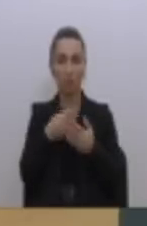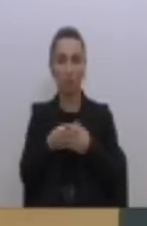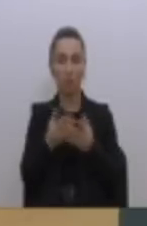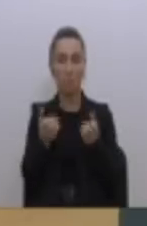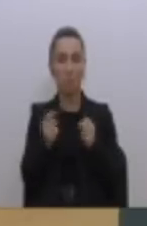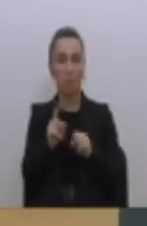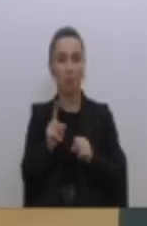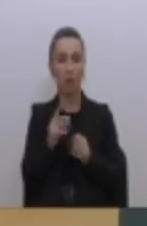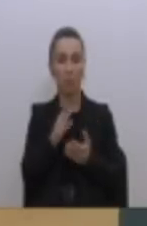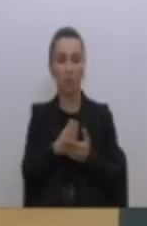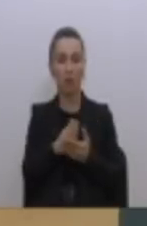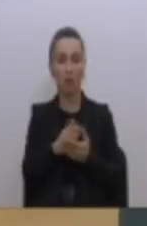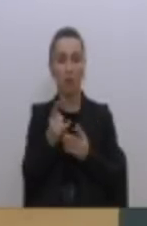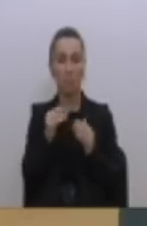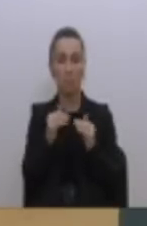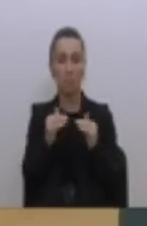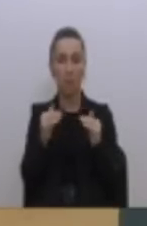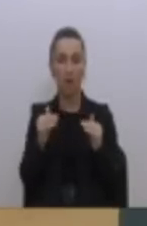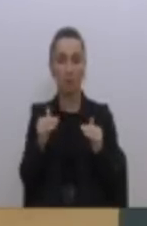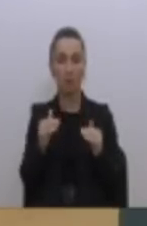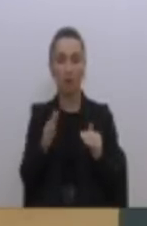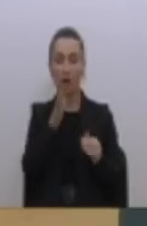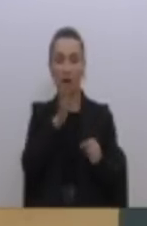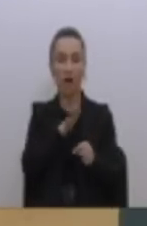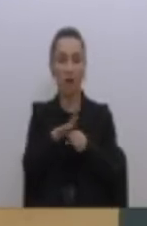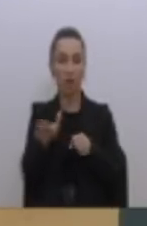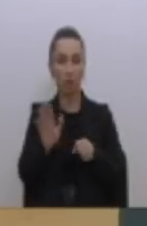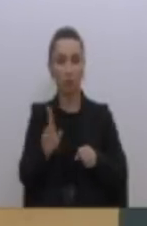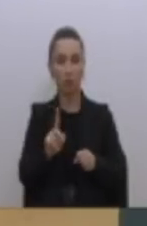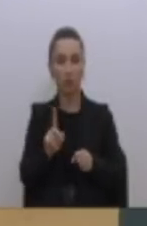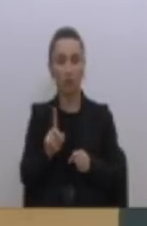მიუღებელია ბავშვების, არასრულწლოვანების